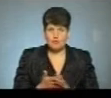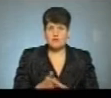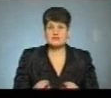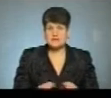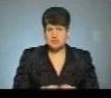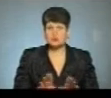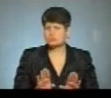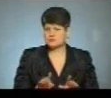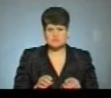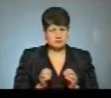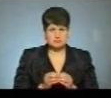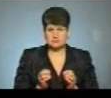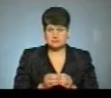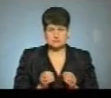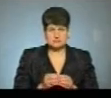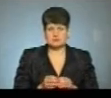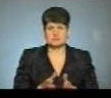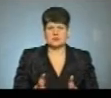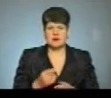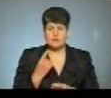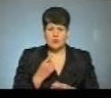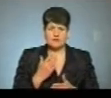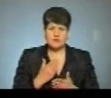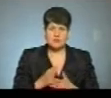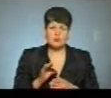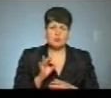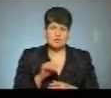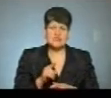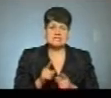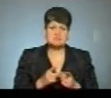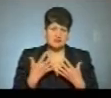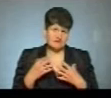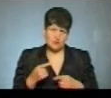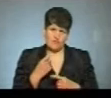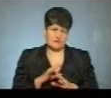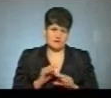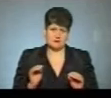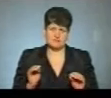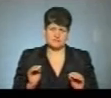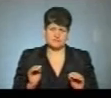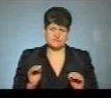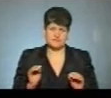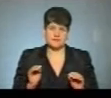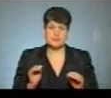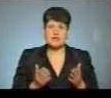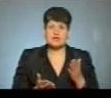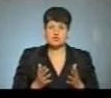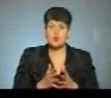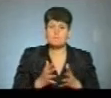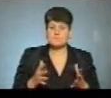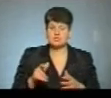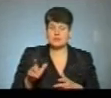залишилися ті самі, тобто мова йде про ті зміни, які ми вже проговорили. А якщо більше людей